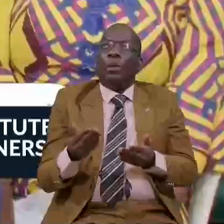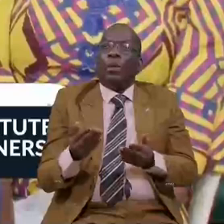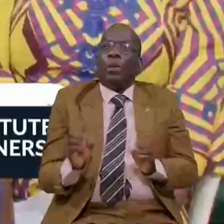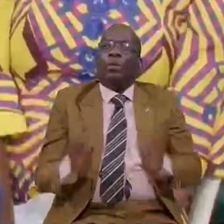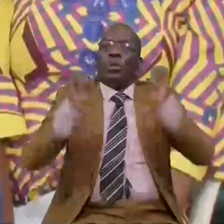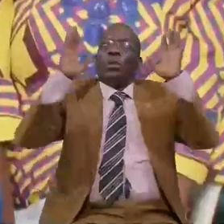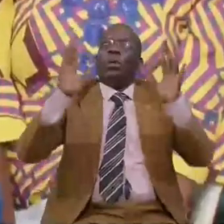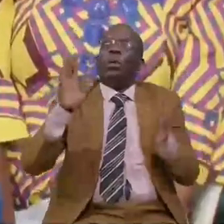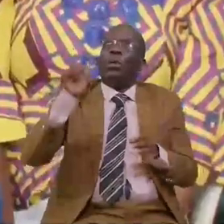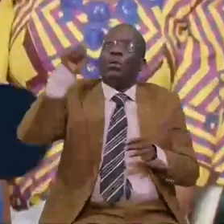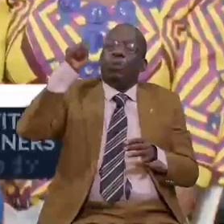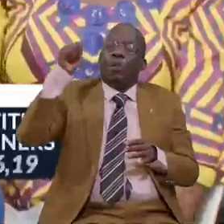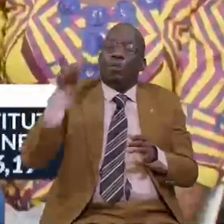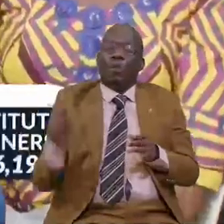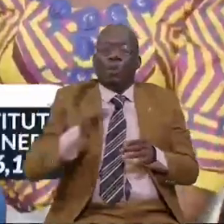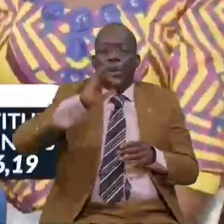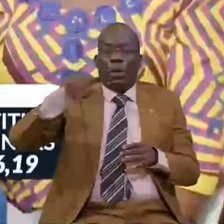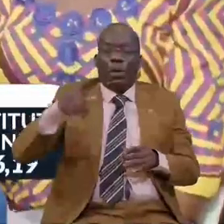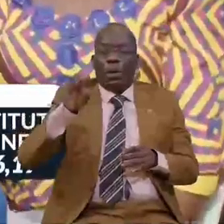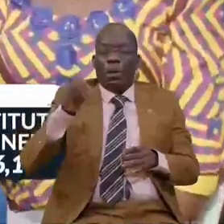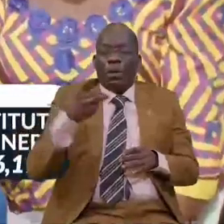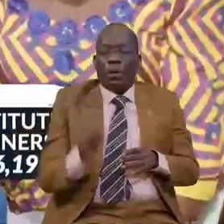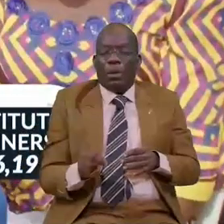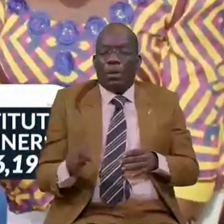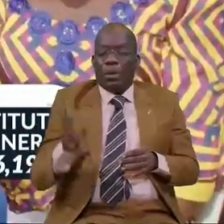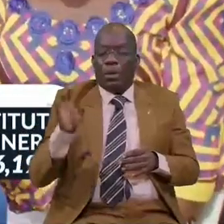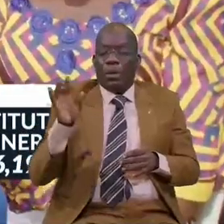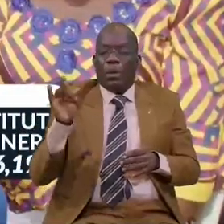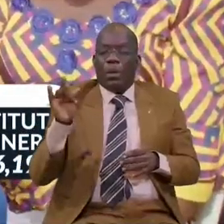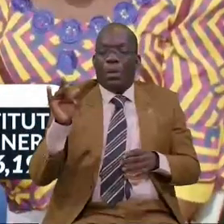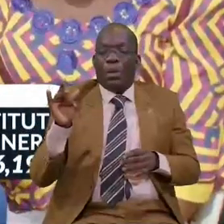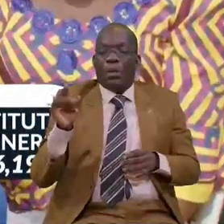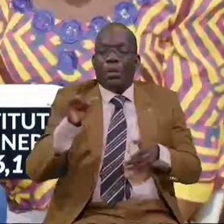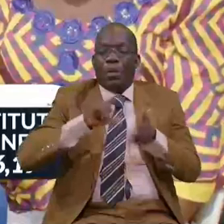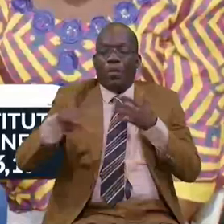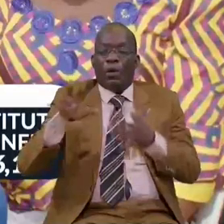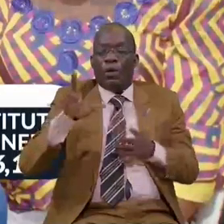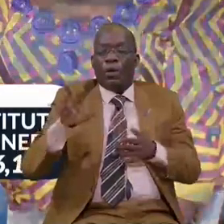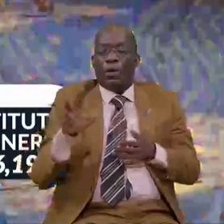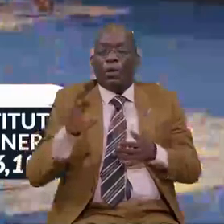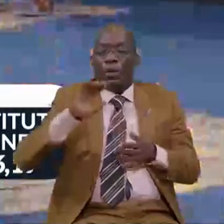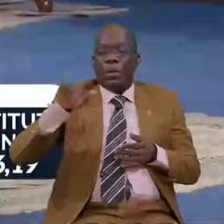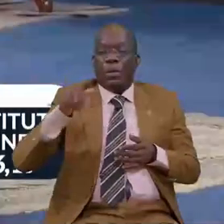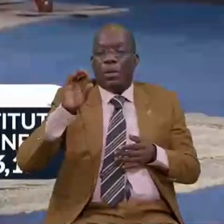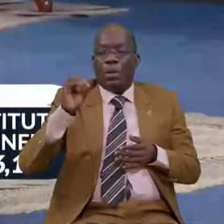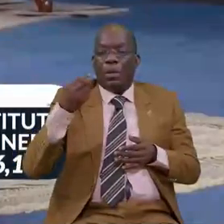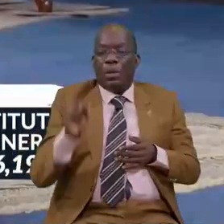sans tâche pour tous les pécheurs. Il s'est soumis lui-même. Voyons Jean au chapitre 18.